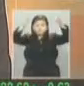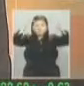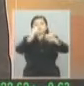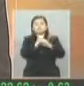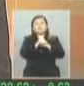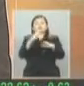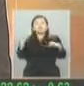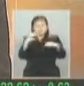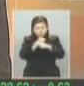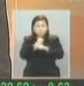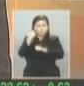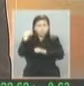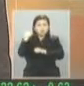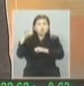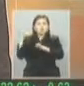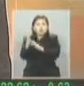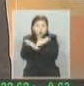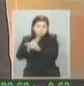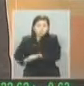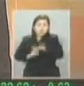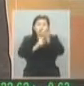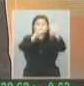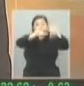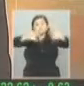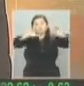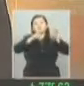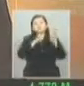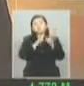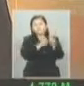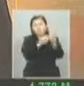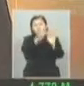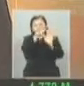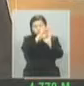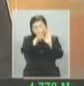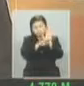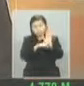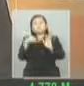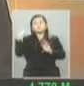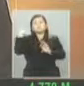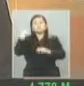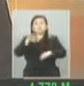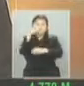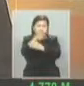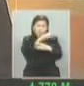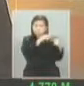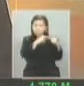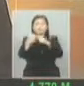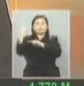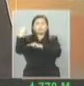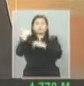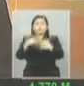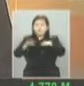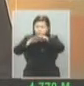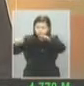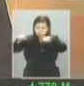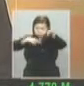คะก่อนที่จะส่งให้รัฐบาลพิจารณาตามขั้นตอนเพื่อให้มีผลบังคับใช้ต่อไปหลังคณะอนุกรรมการมาตรฐานความปลอดภัยอา